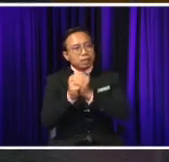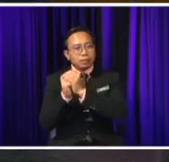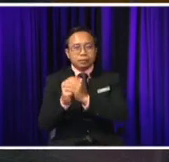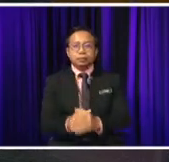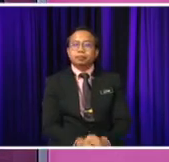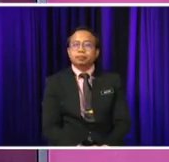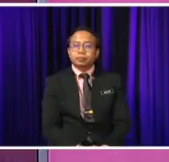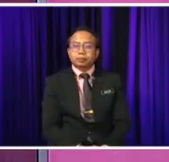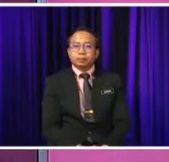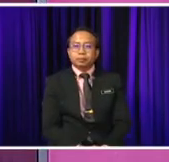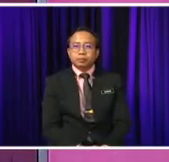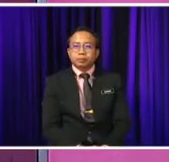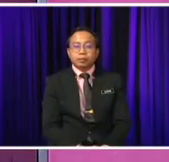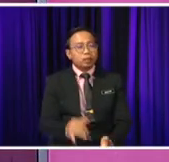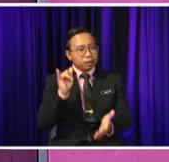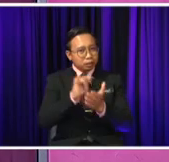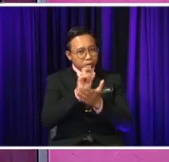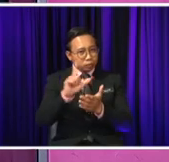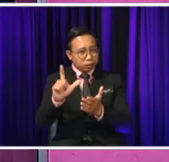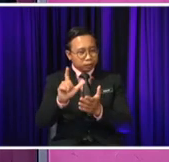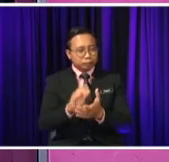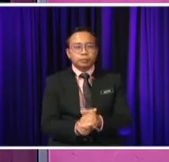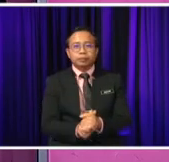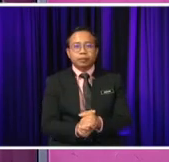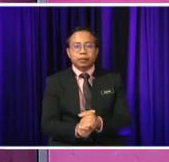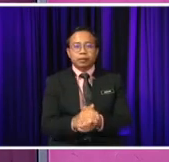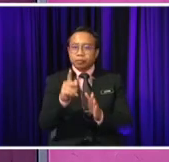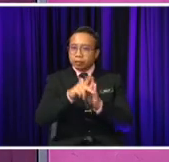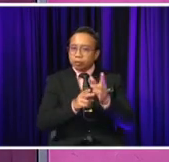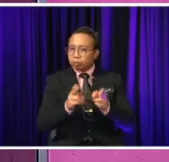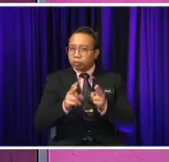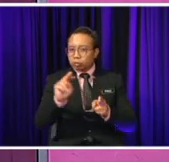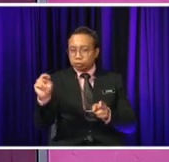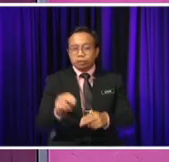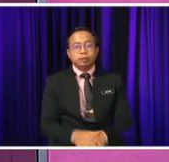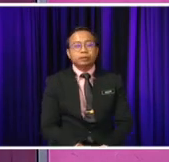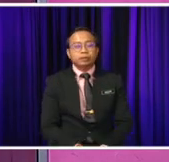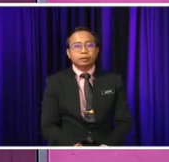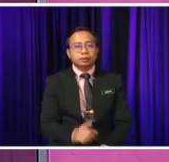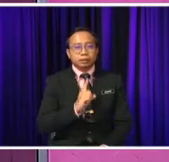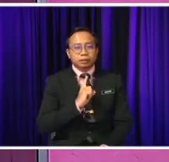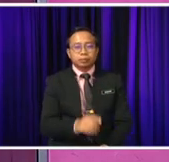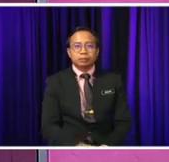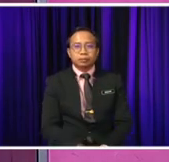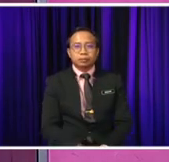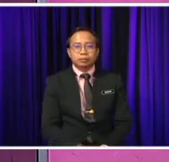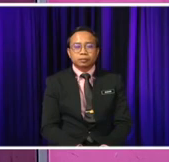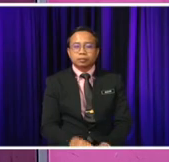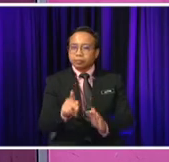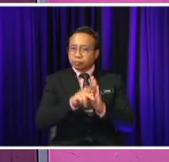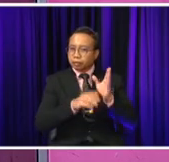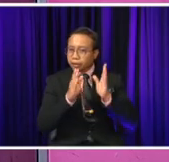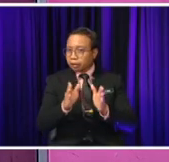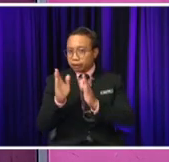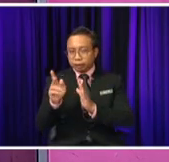jadi itulah yang dikatakan sebagai pengurusan kalau pun takbiran dan pengurusan Islam pentabiran adalah perancangan